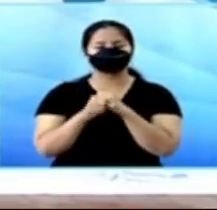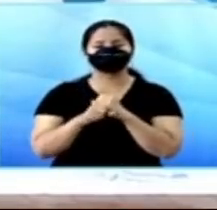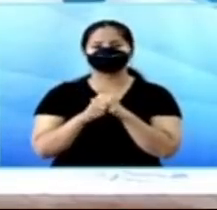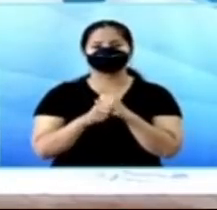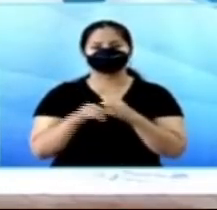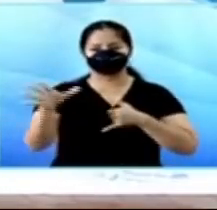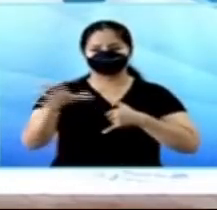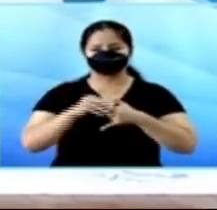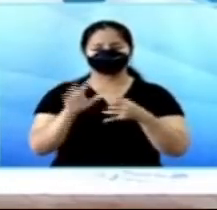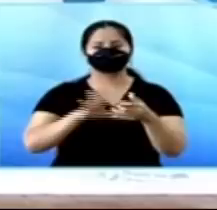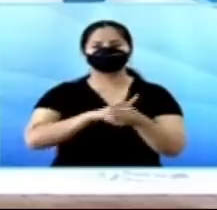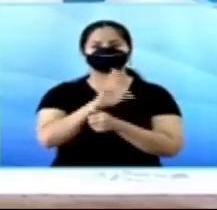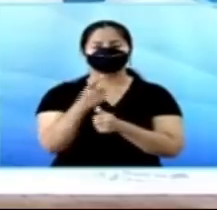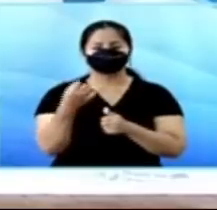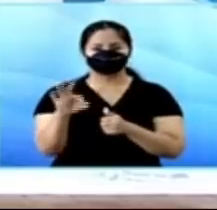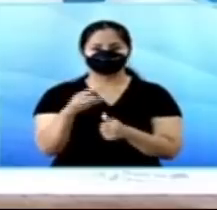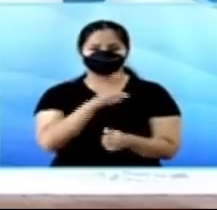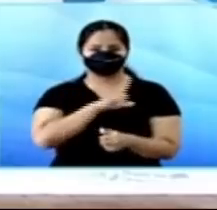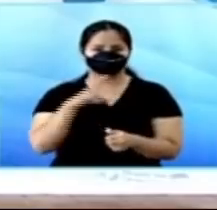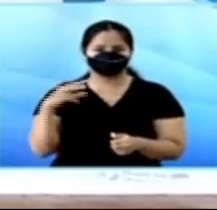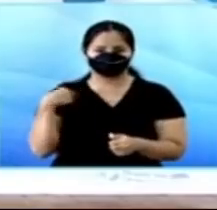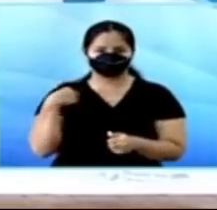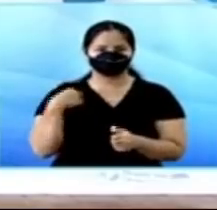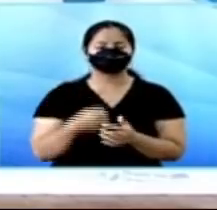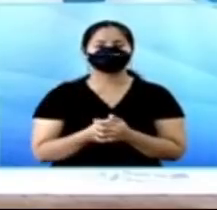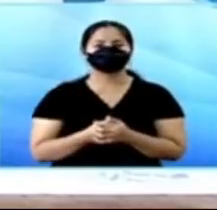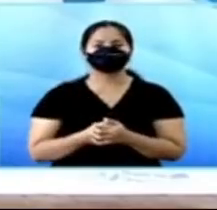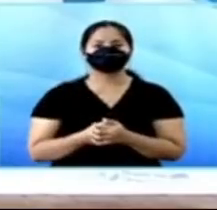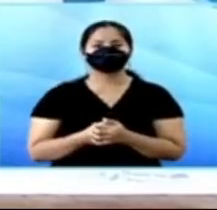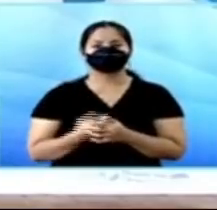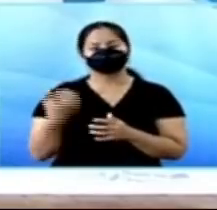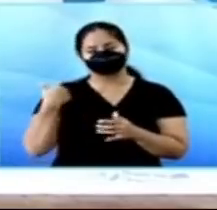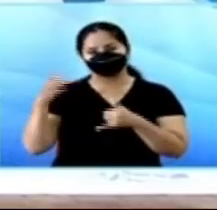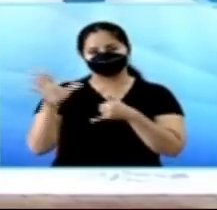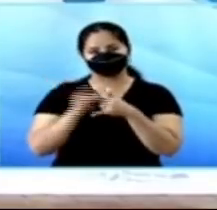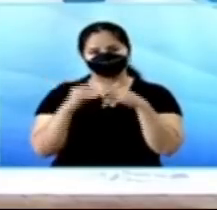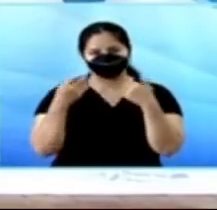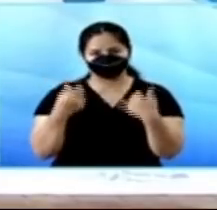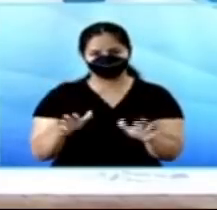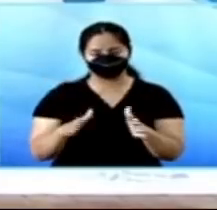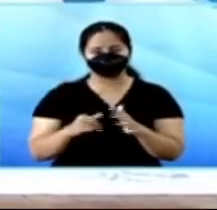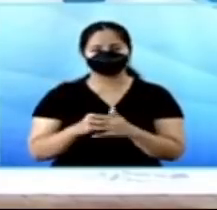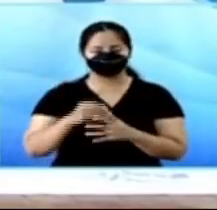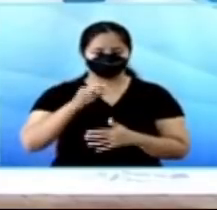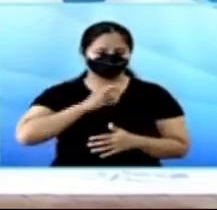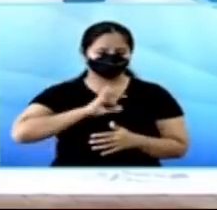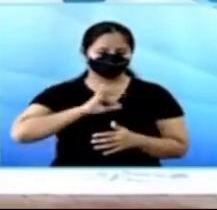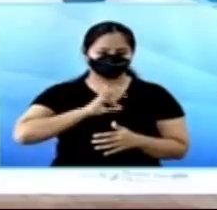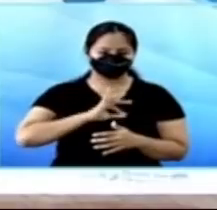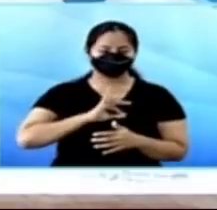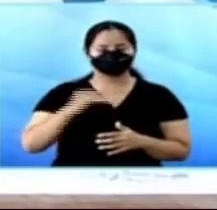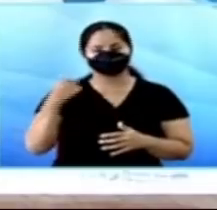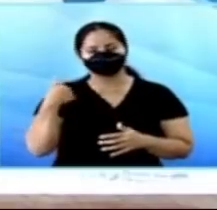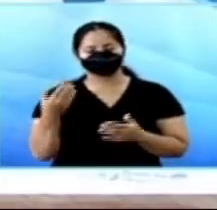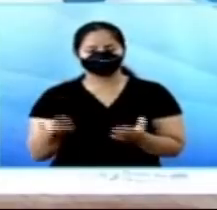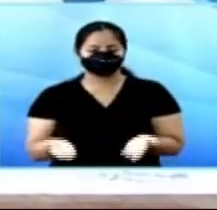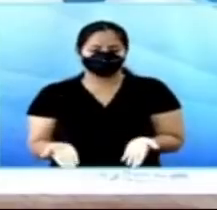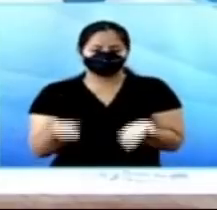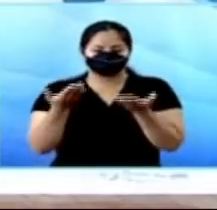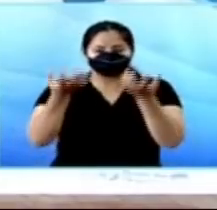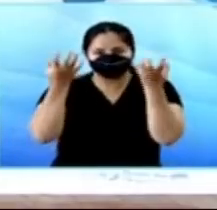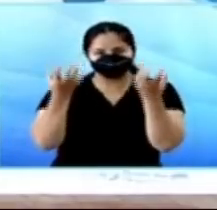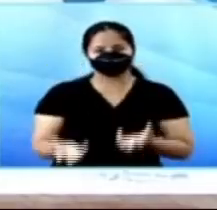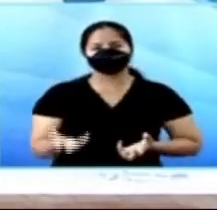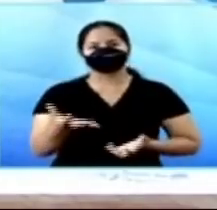ด19หรือว่าถ้าหากติดก็บ่มีอาการที่ร้ายแรงหรือว่าหนักเน